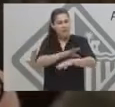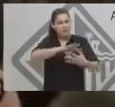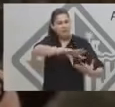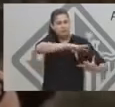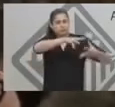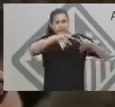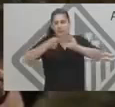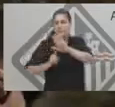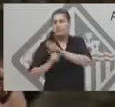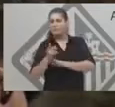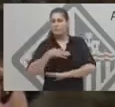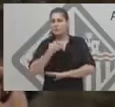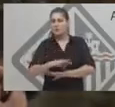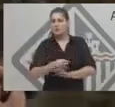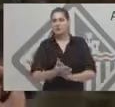transformadora. Moltíssimes gràcies.